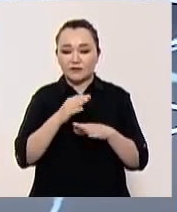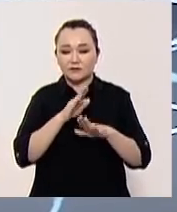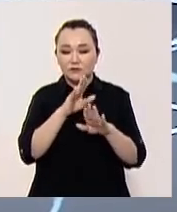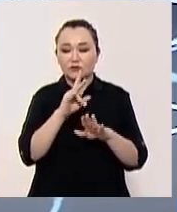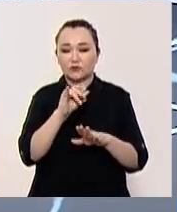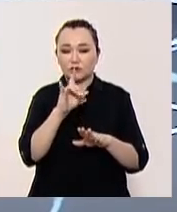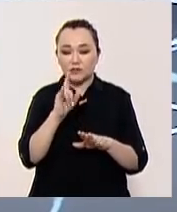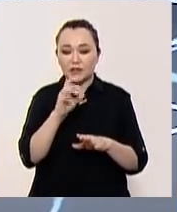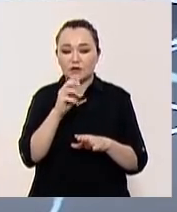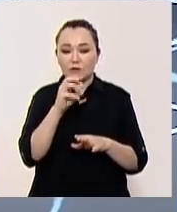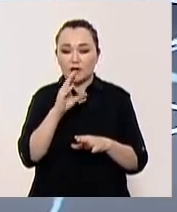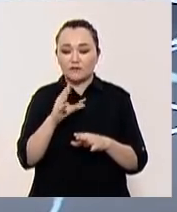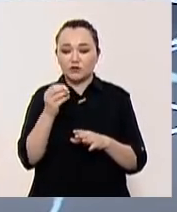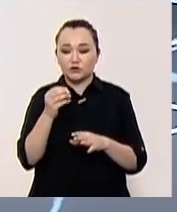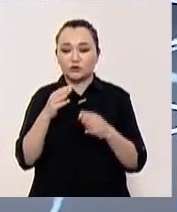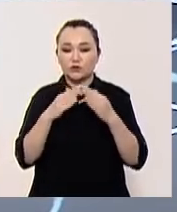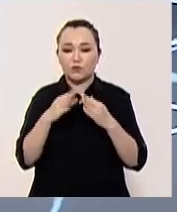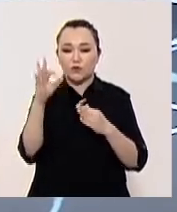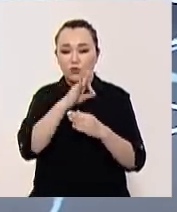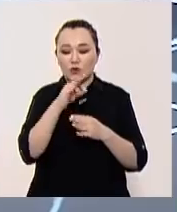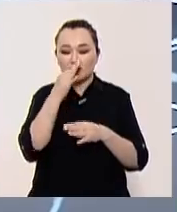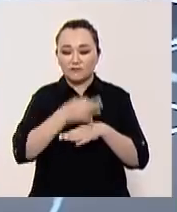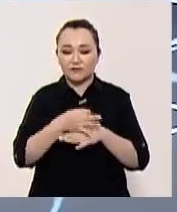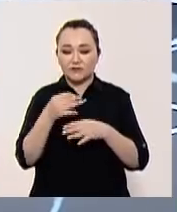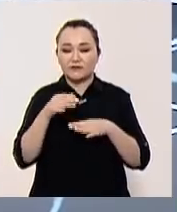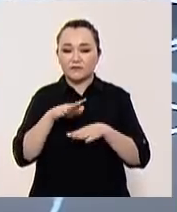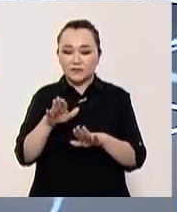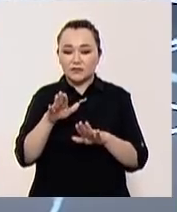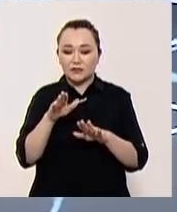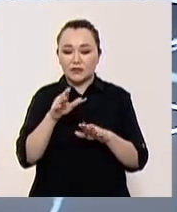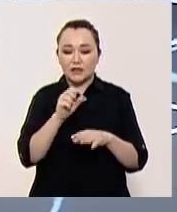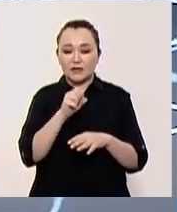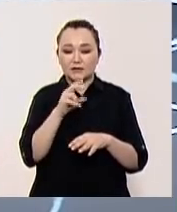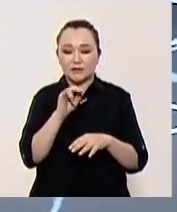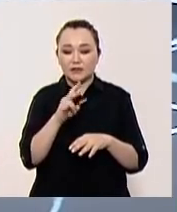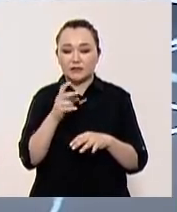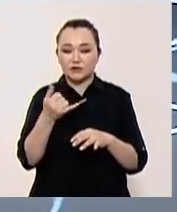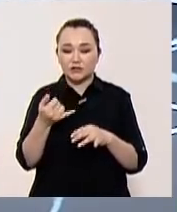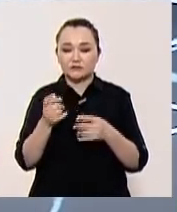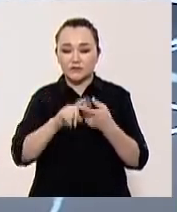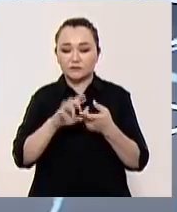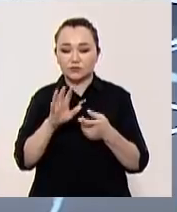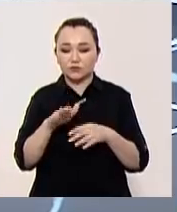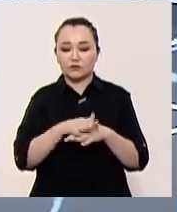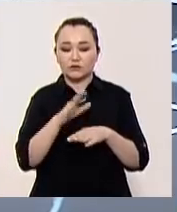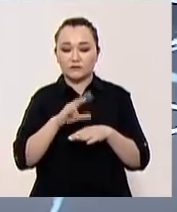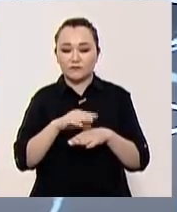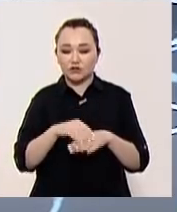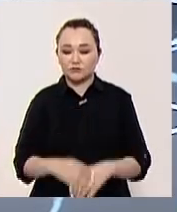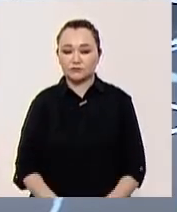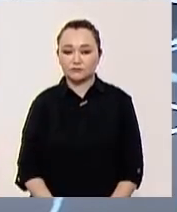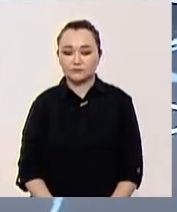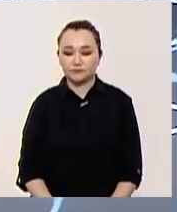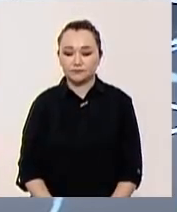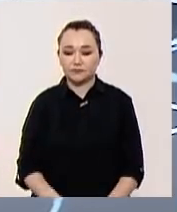Нұрол Елубаев және тұрғын үй қатынастары секторының меңгерушісі Әділ Әубәкіров байланыста. Кеш